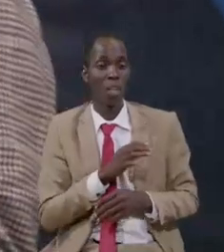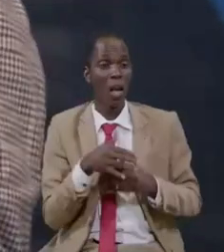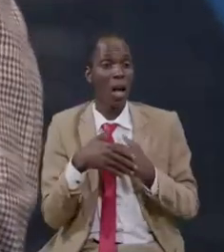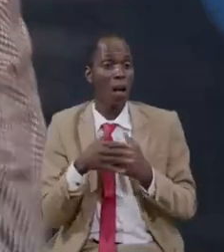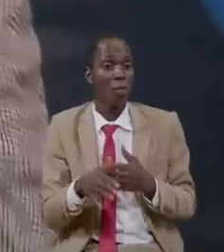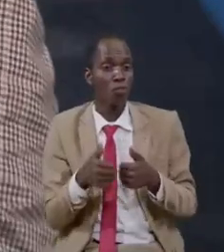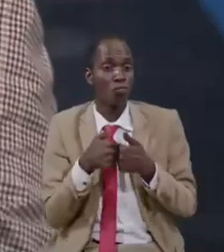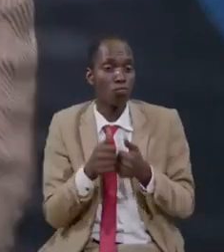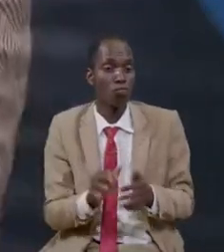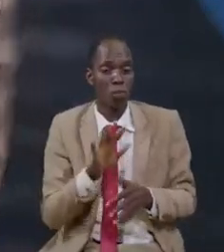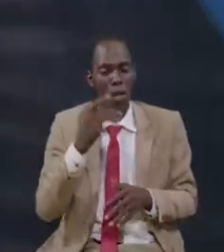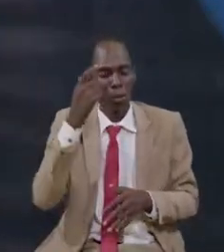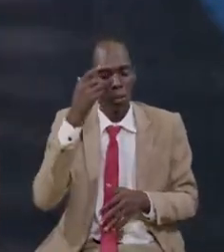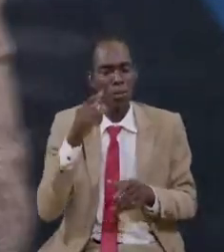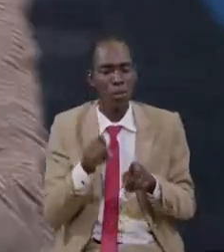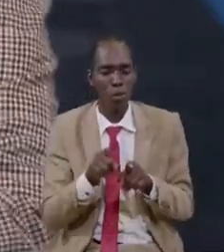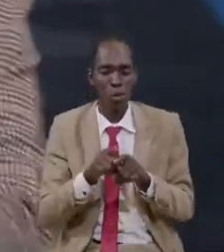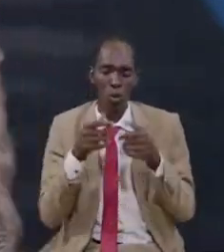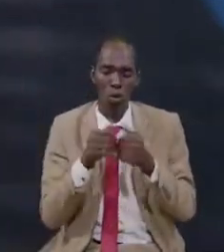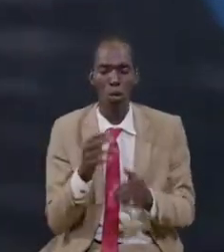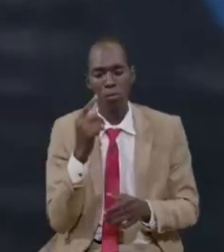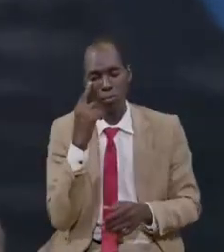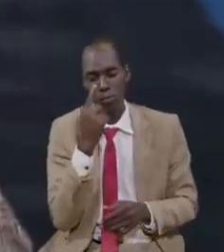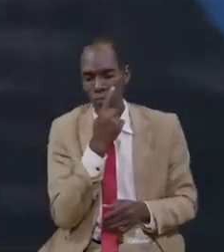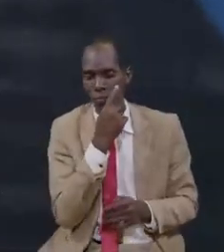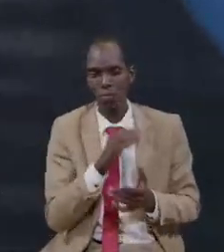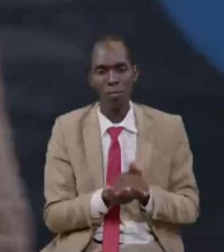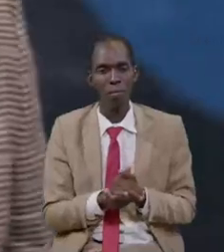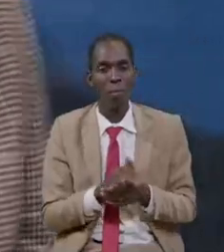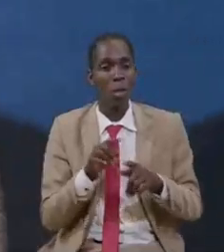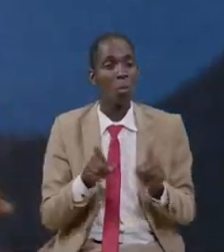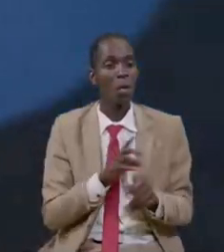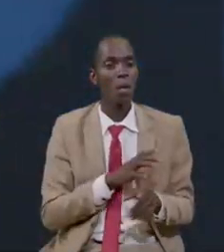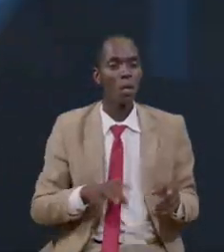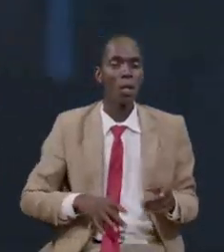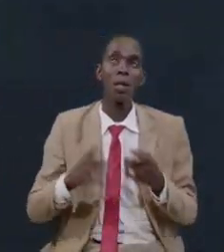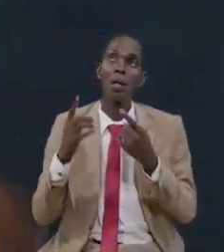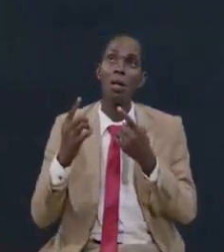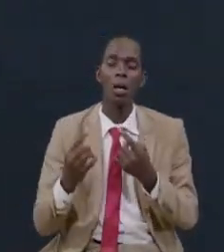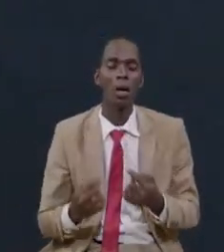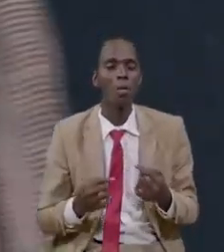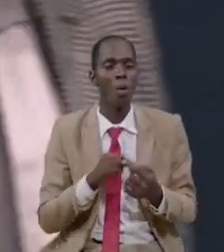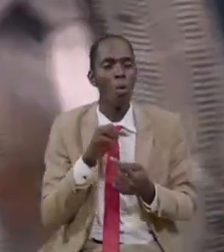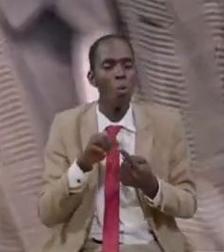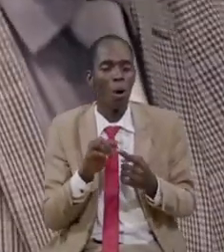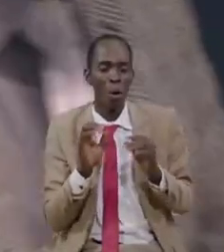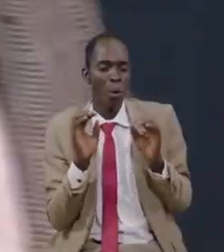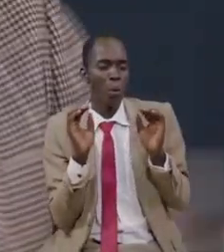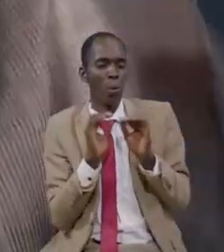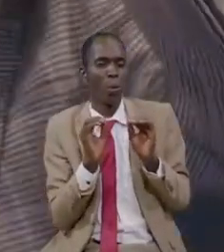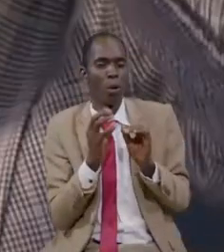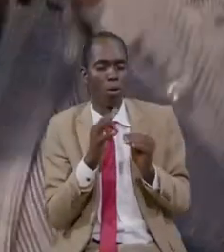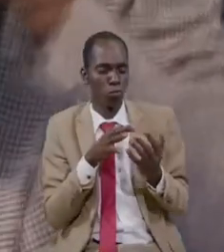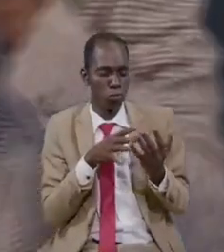sens, ils perdent leur vue. Mais Christ est venu quand aucune de ces personnes